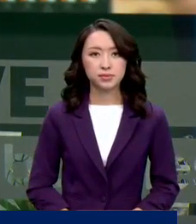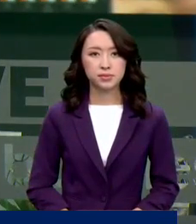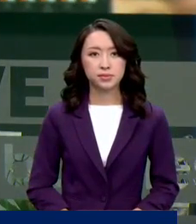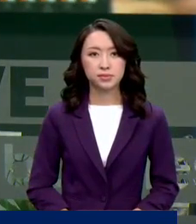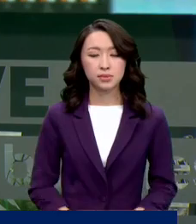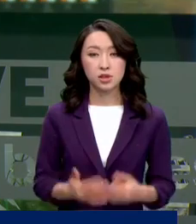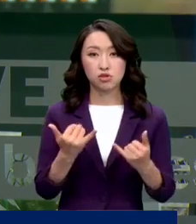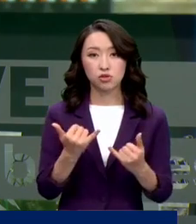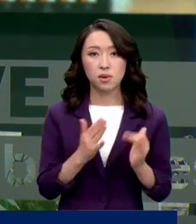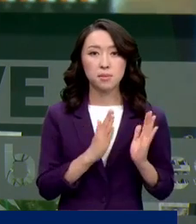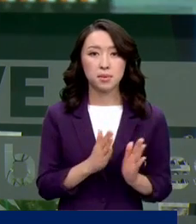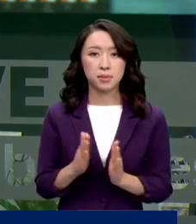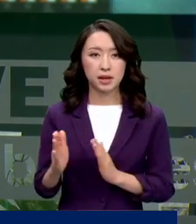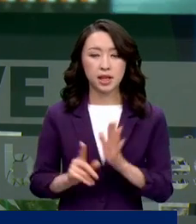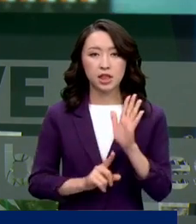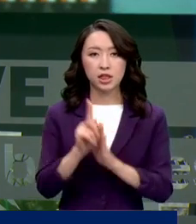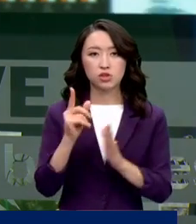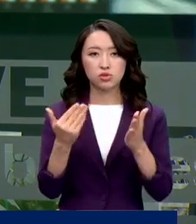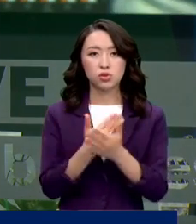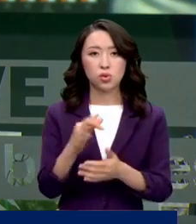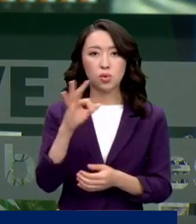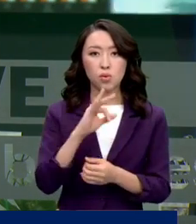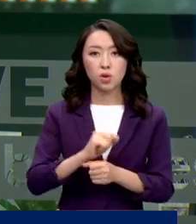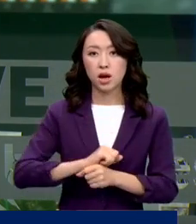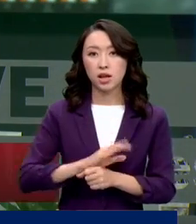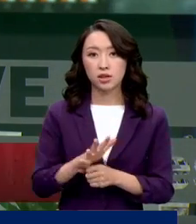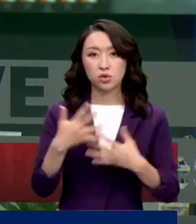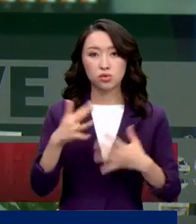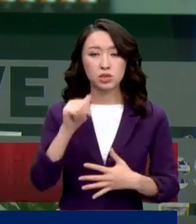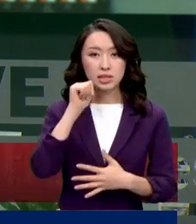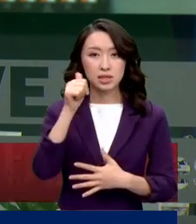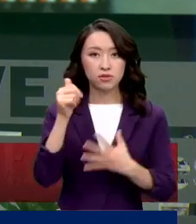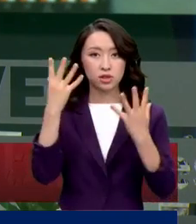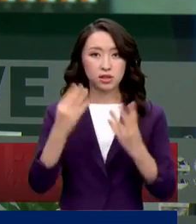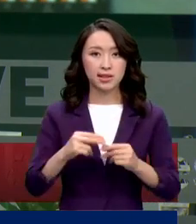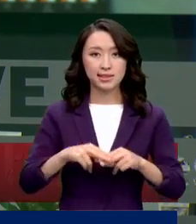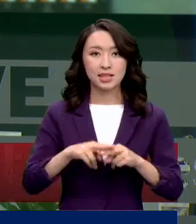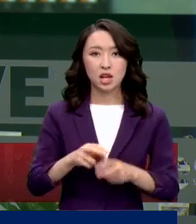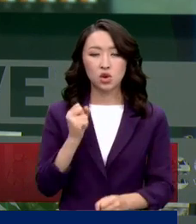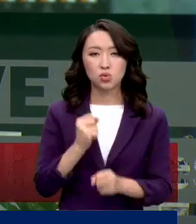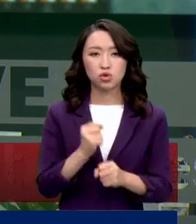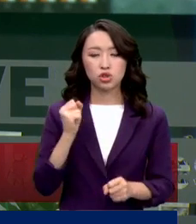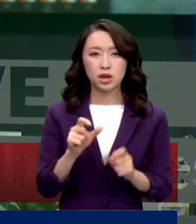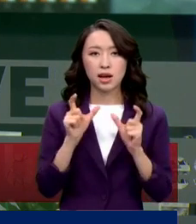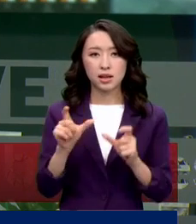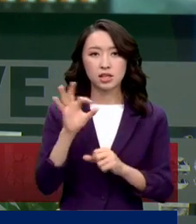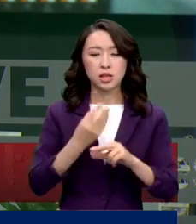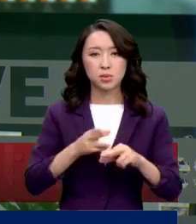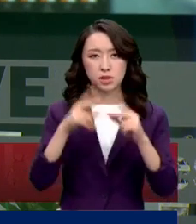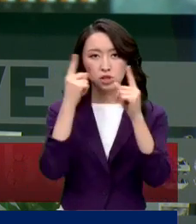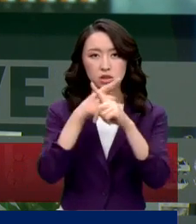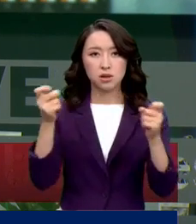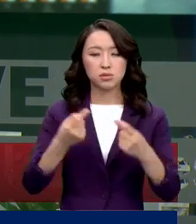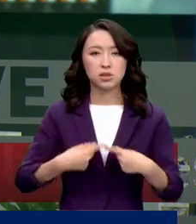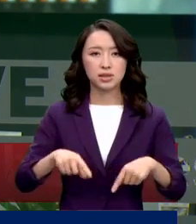Ну, теперь все по порядку. Начнем выпуск с новостей про коронавирус. Уже с завтрашнего дня в столице ужесточают карантин. Об этом сообщили в